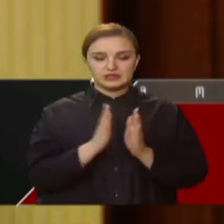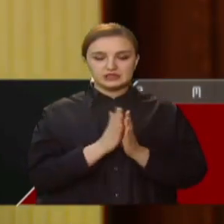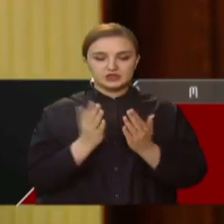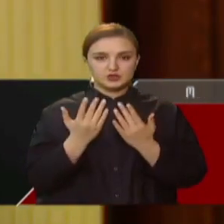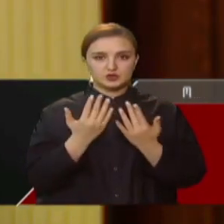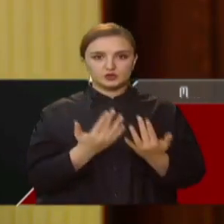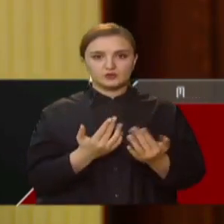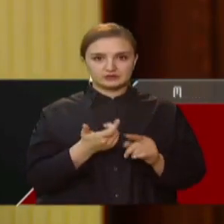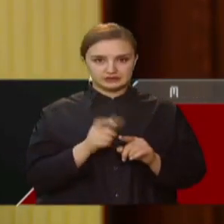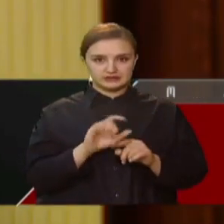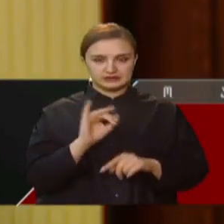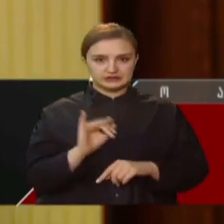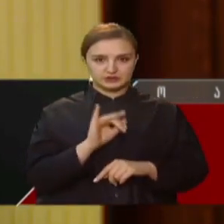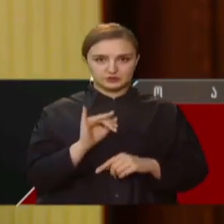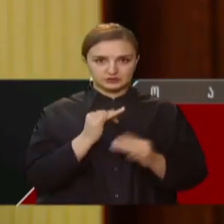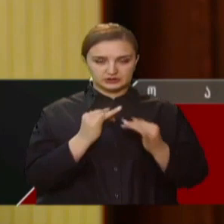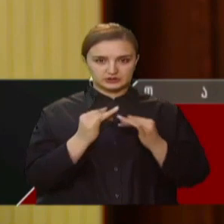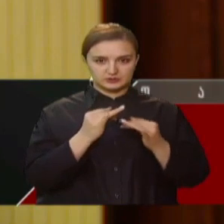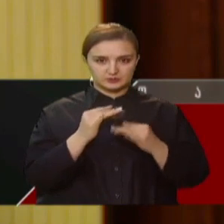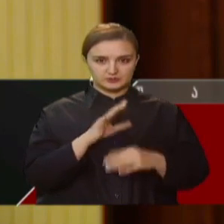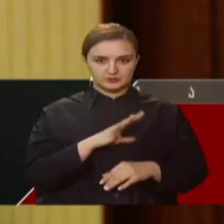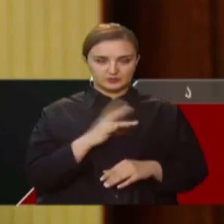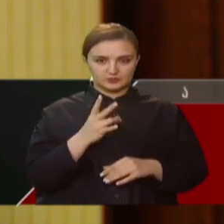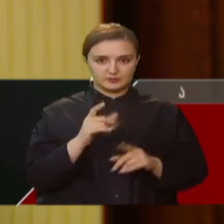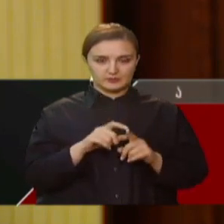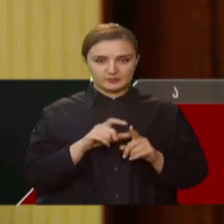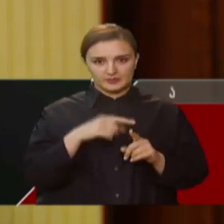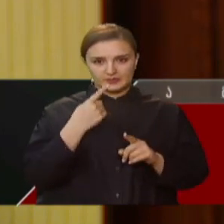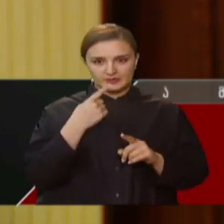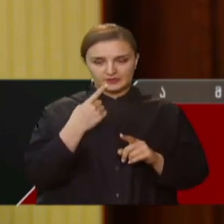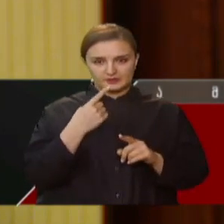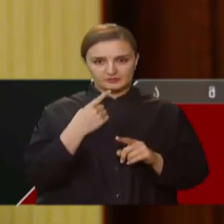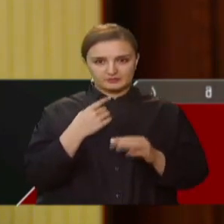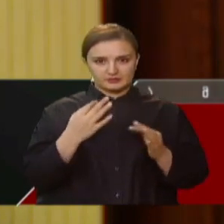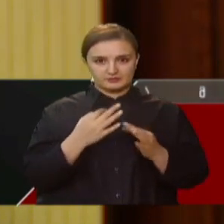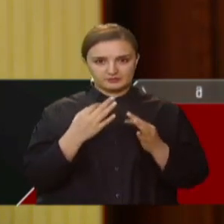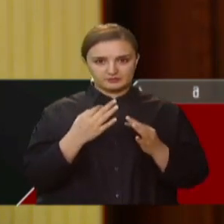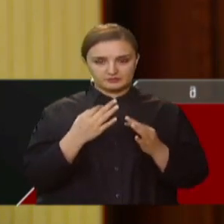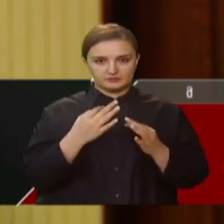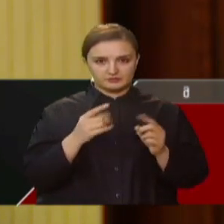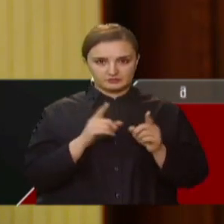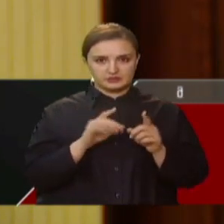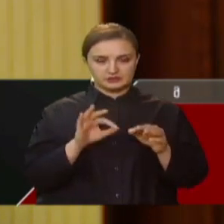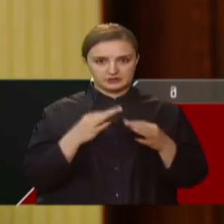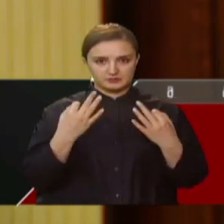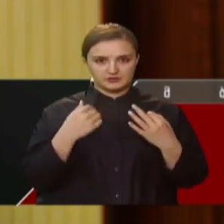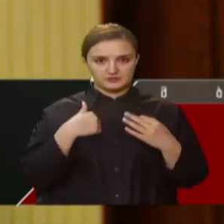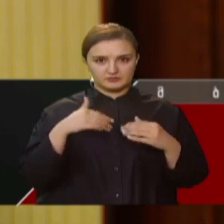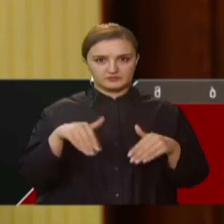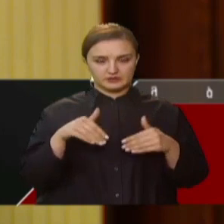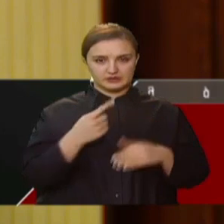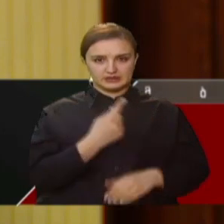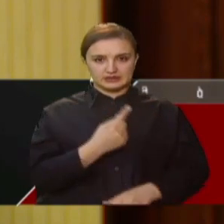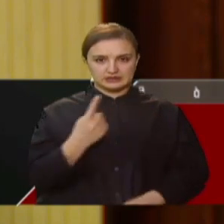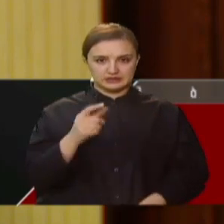გთხოვენ, ერთხელ ძალიან საინტერესო საუბარი მქონდა. Არ ვიცი, უნდა დავასახელო თუ არა, ისეც არაფერს არ ვამბობ, მაგრამ მაინც ნებართვა ვინაიდან არა მაქვს ერთ-ერთ